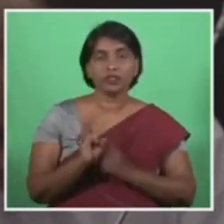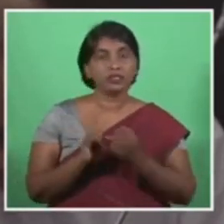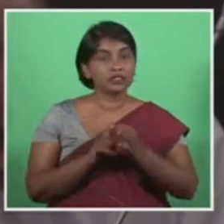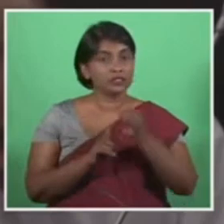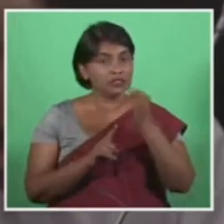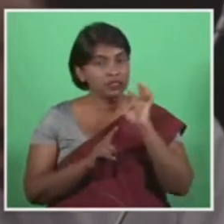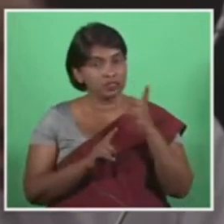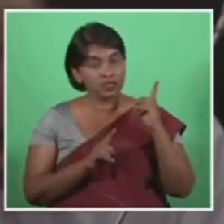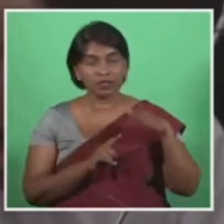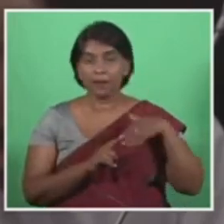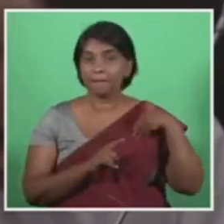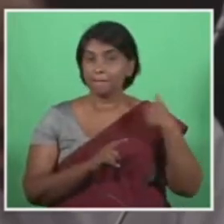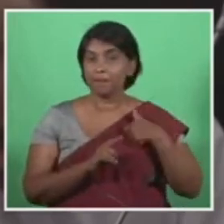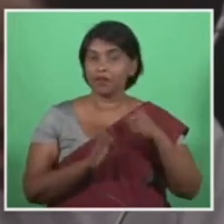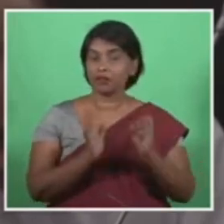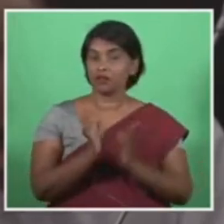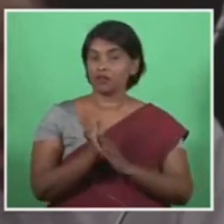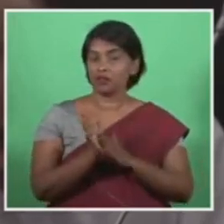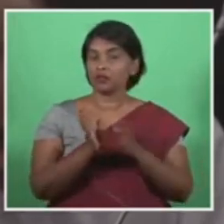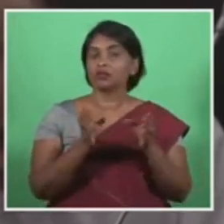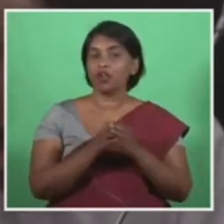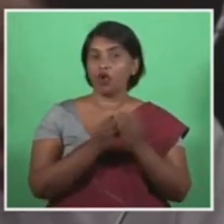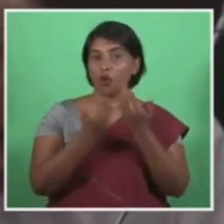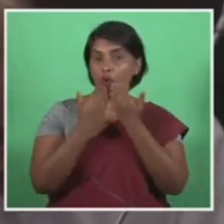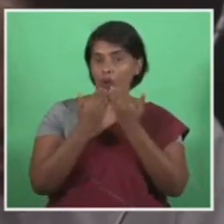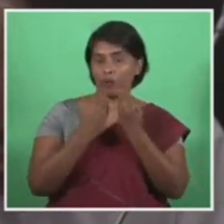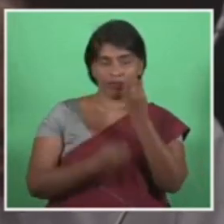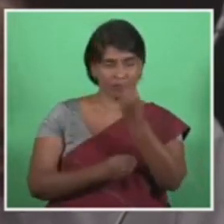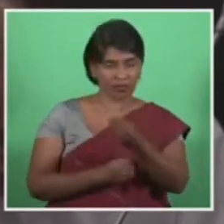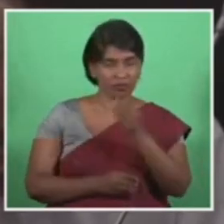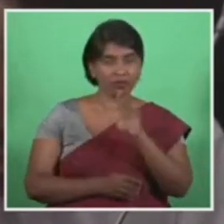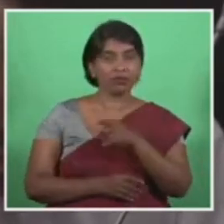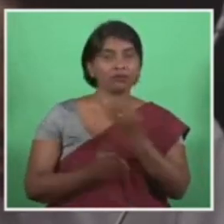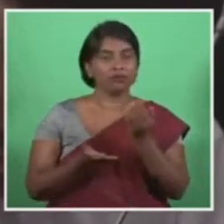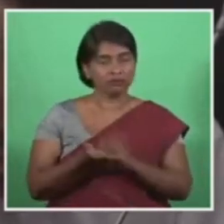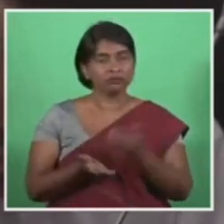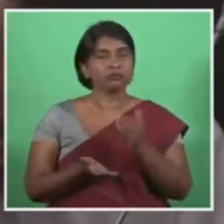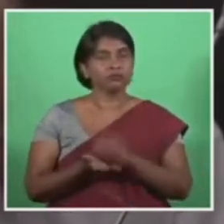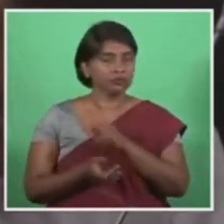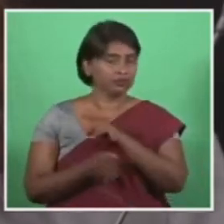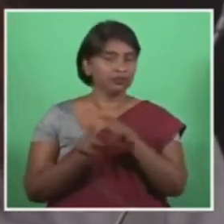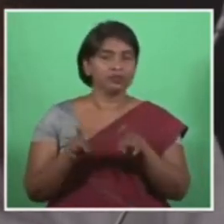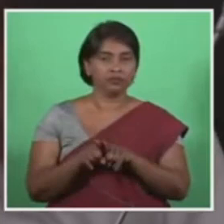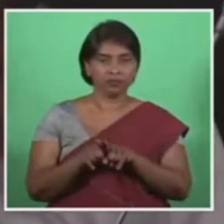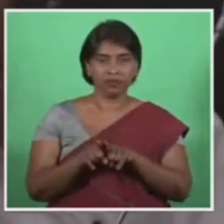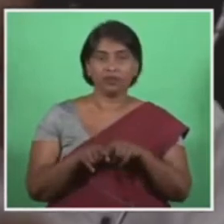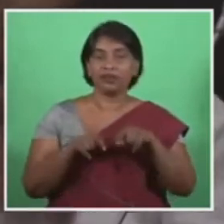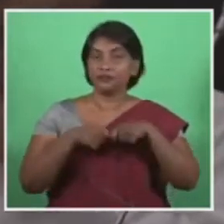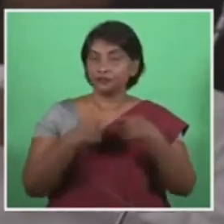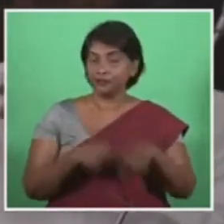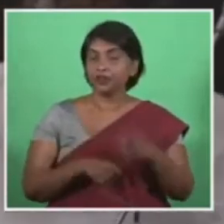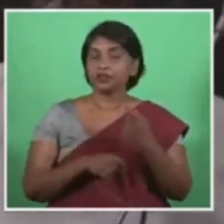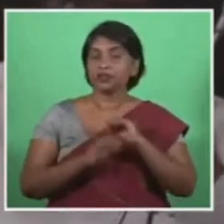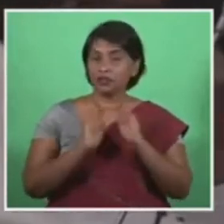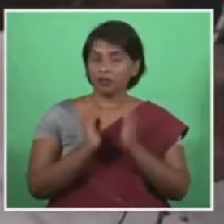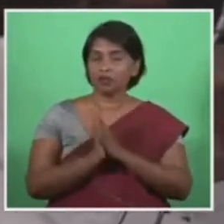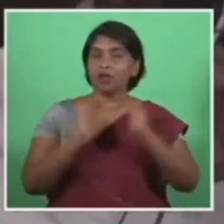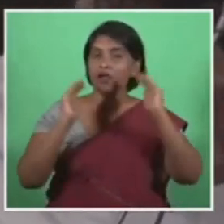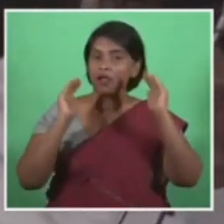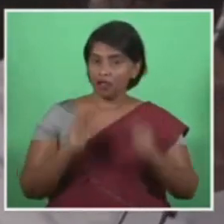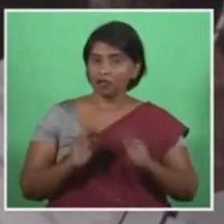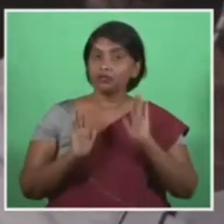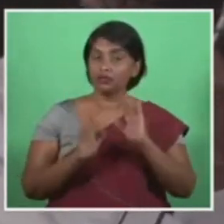තනතුමාගෙන් ප්‍රධාන කමිටුව උපදෙස් දී තිබෙනවා කීප වාරයක්ම ඒ අනුව වැසියස අඩු කරමින්